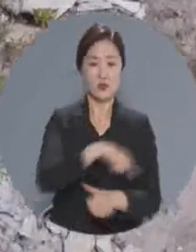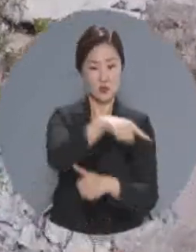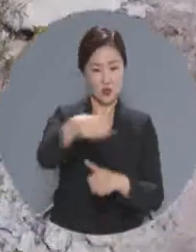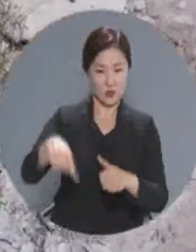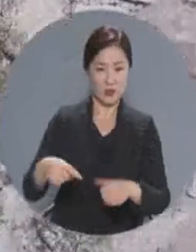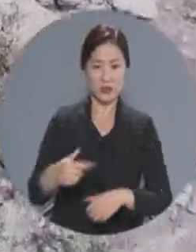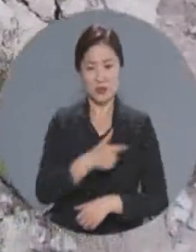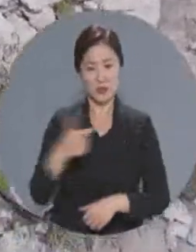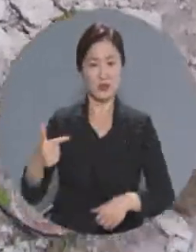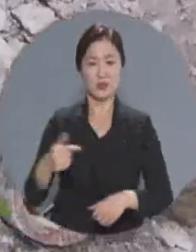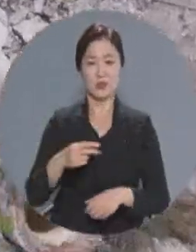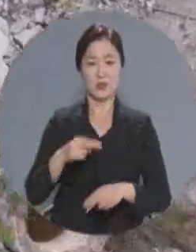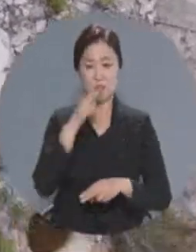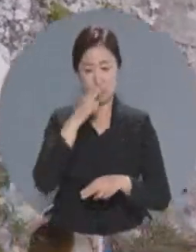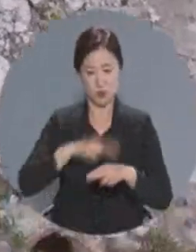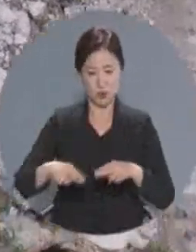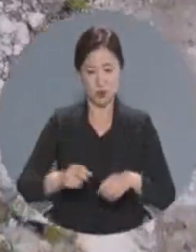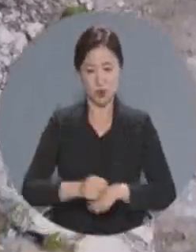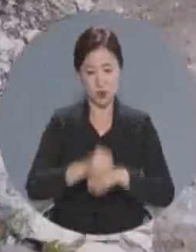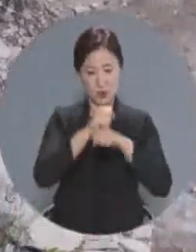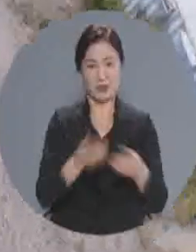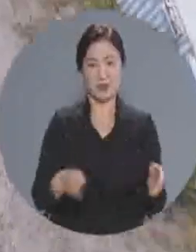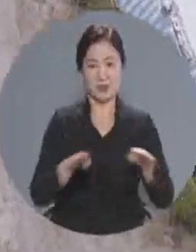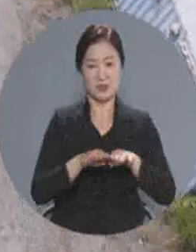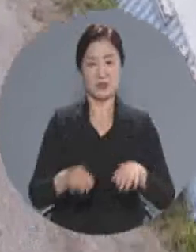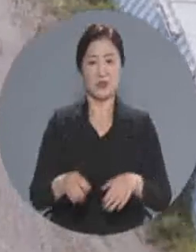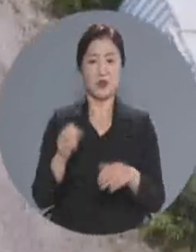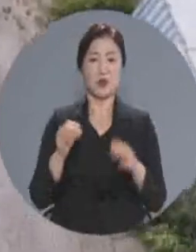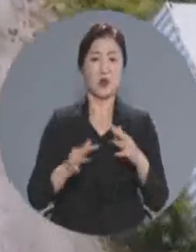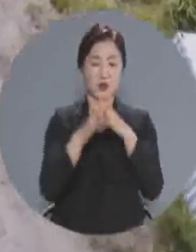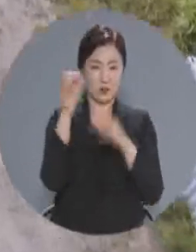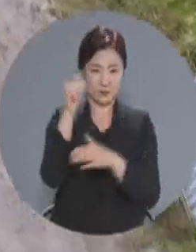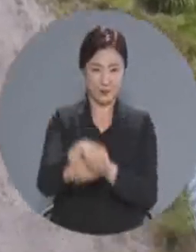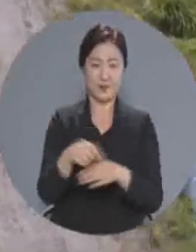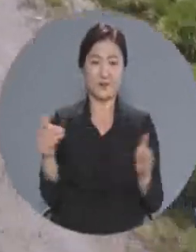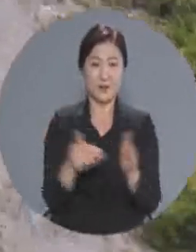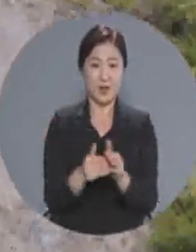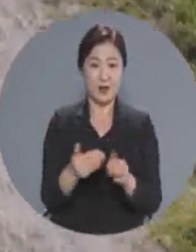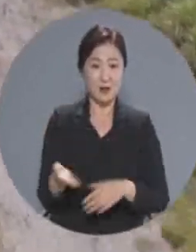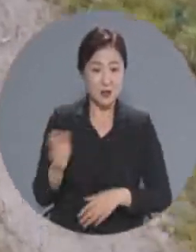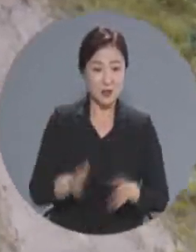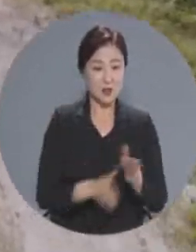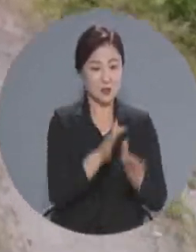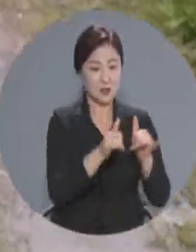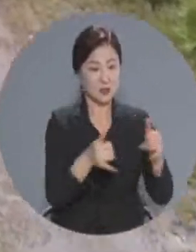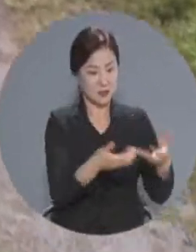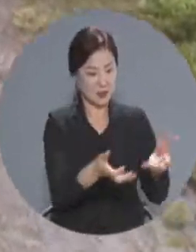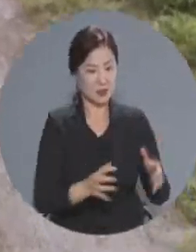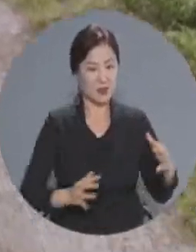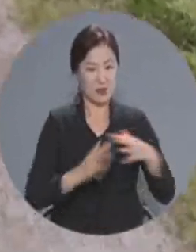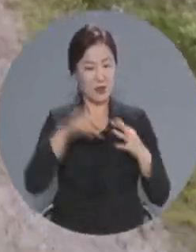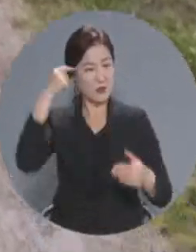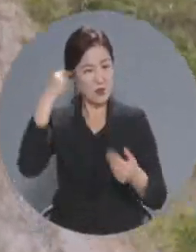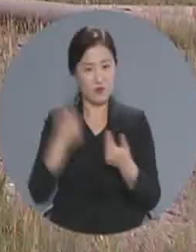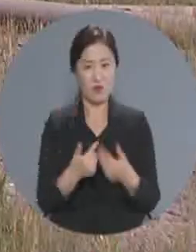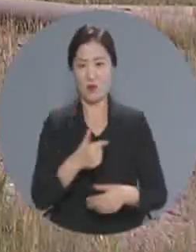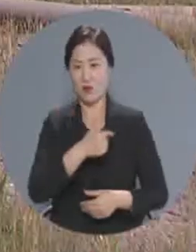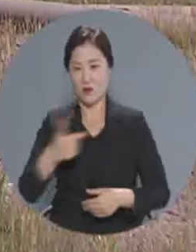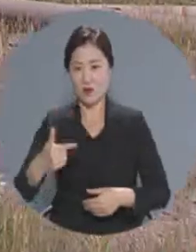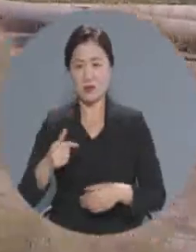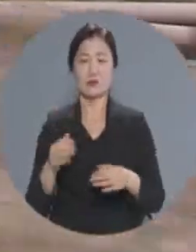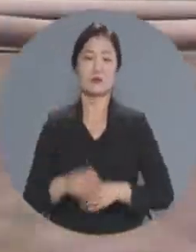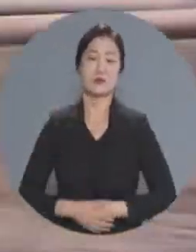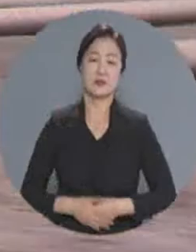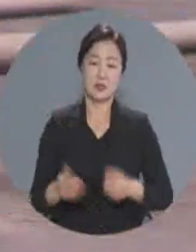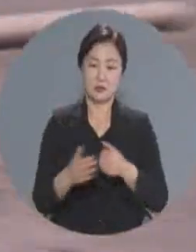유류 저장 시설의 건축을 허가했습니다. 하지만 시민사회단체를 중심으로 건립 반대 주장이 거세지자